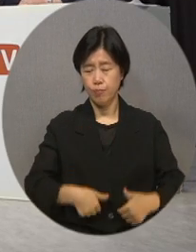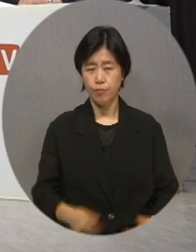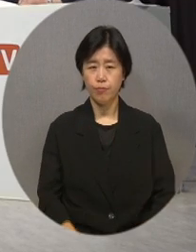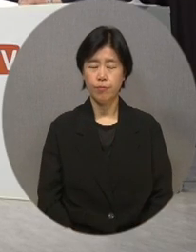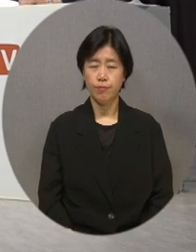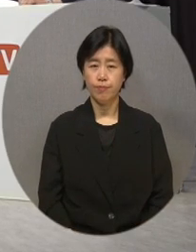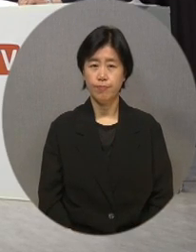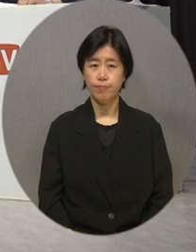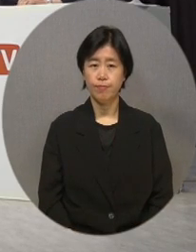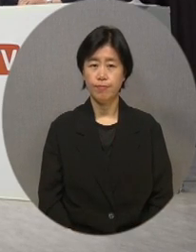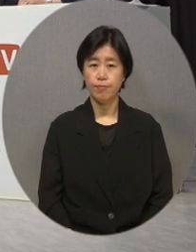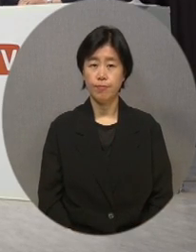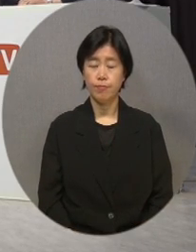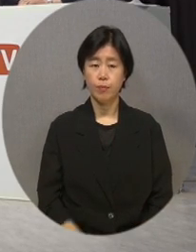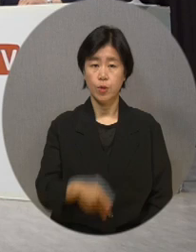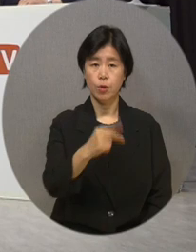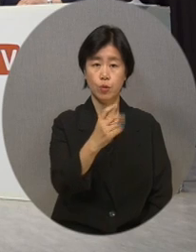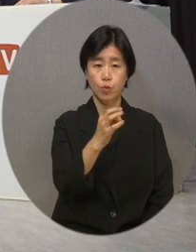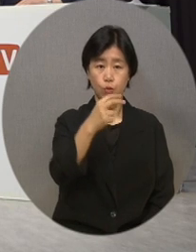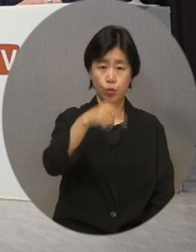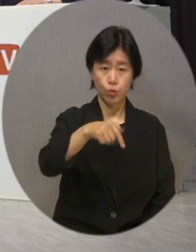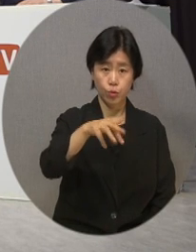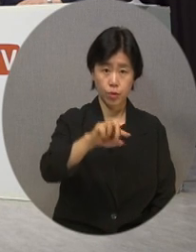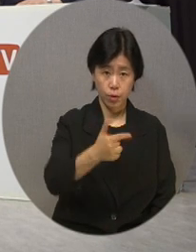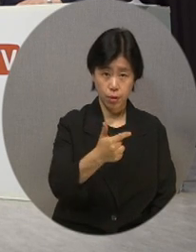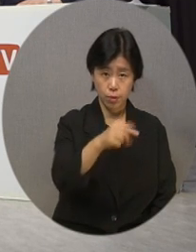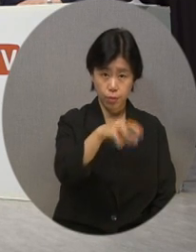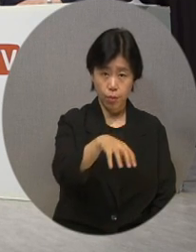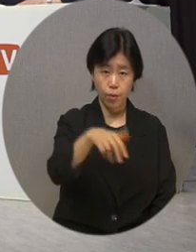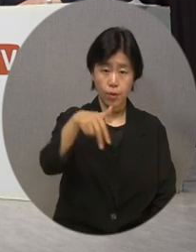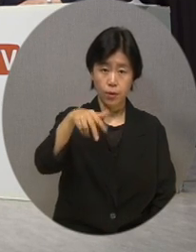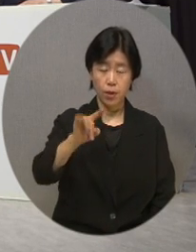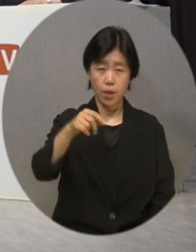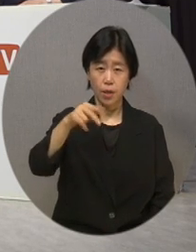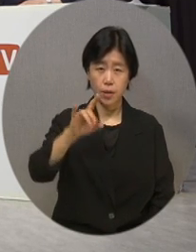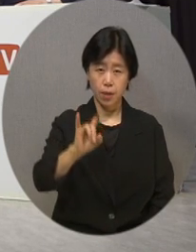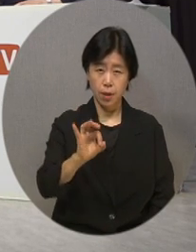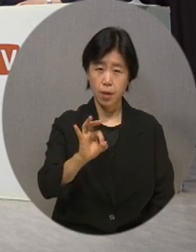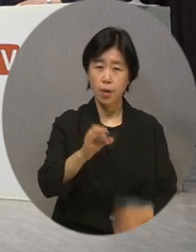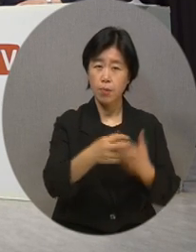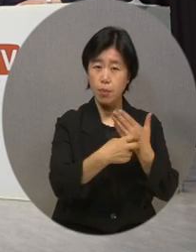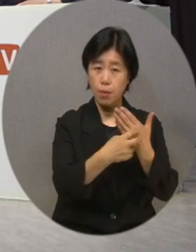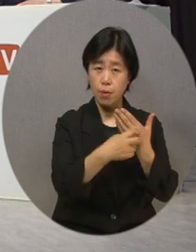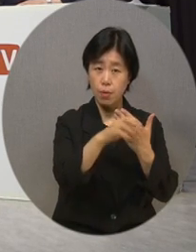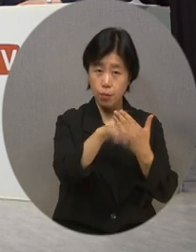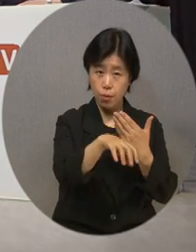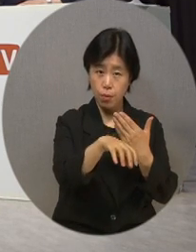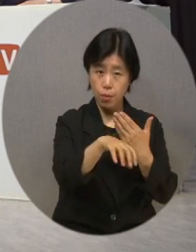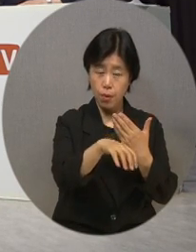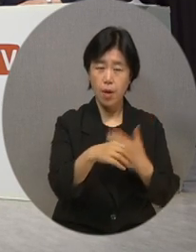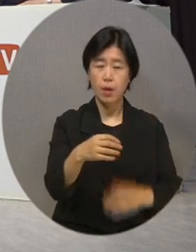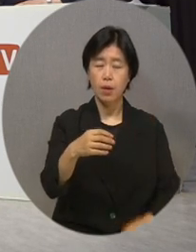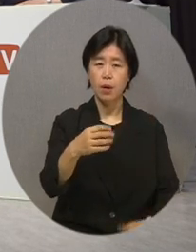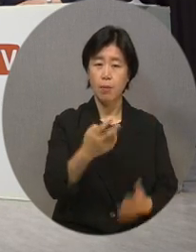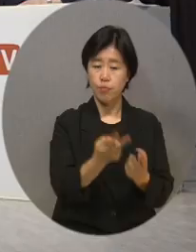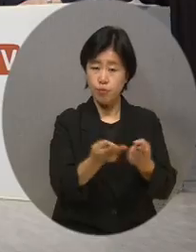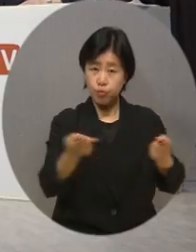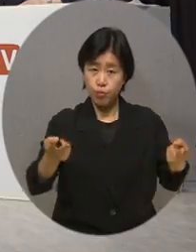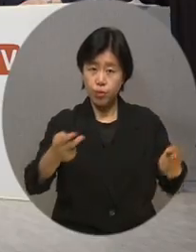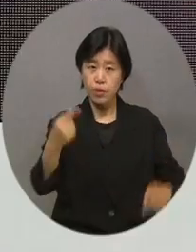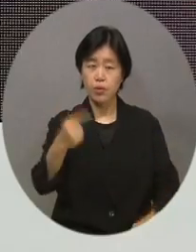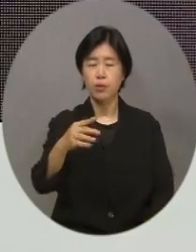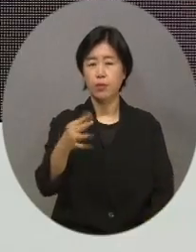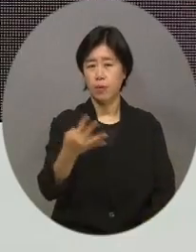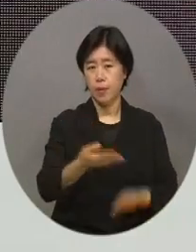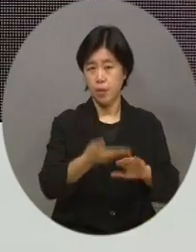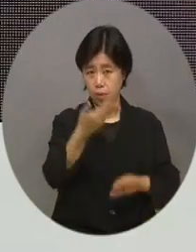지금 경기도 동주천시에 있는 재생병원이 네. 이미 병상을 1,400배드 이상 만들었다고 합니다. 네. 그리고